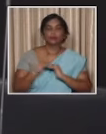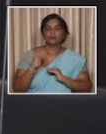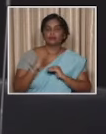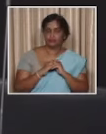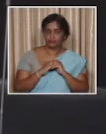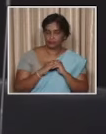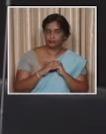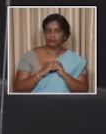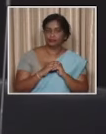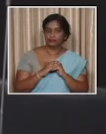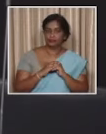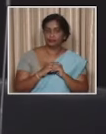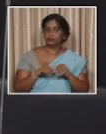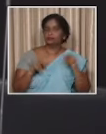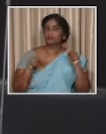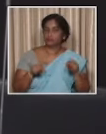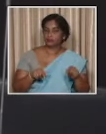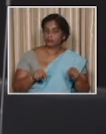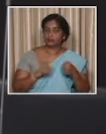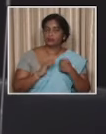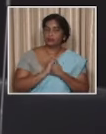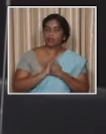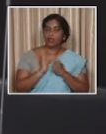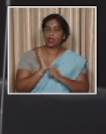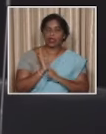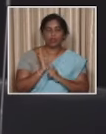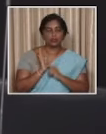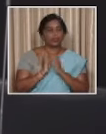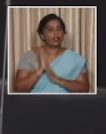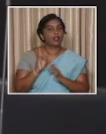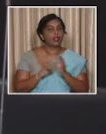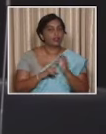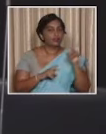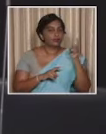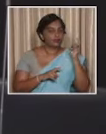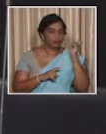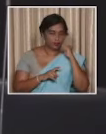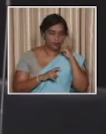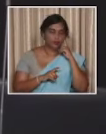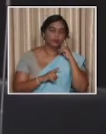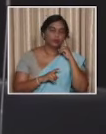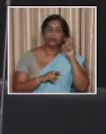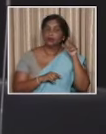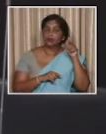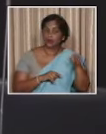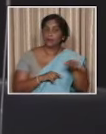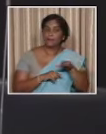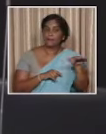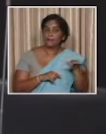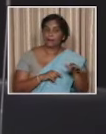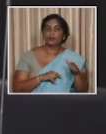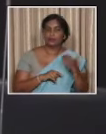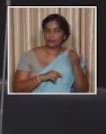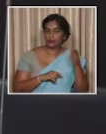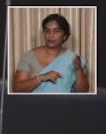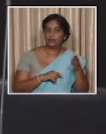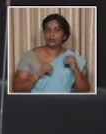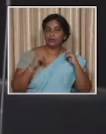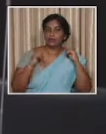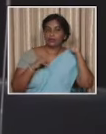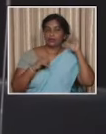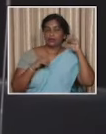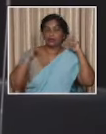යථාර්ථය. දැන් ගරු ලක්ෂ්මණ ගිරියල් ලැබෙත්තුමා දන්නවා එතුමාගේ ප්‍රදේශයේ ගැටඹේ ගුවන්